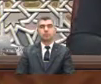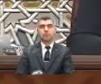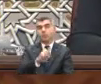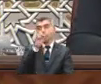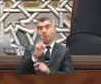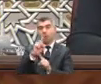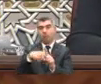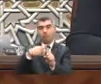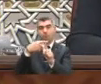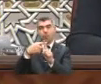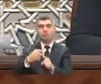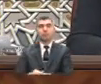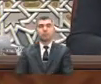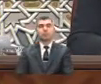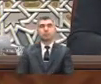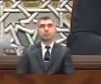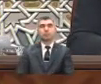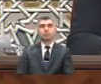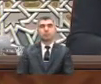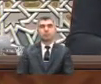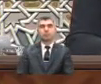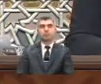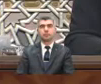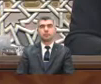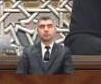تعقيب اضافي في اطار التعقيبات الاضافيه؟